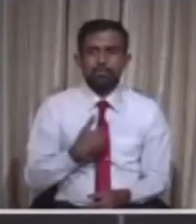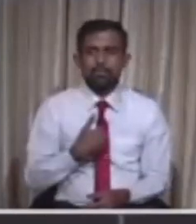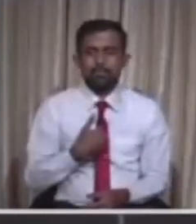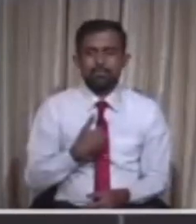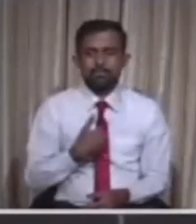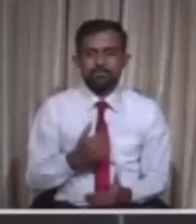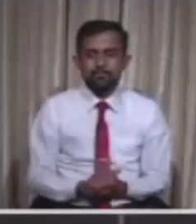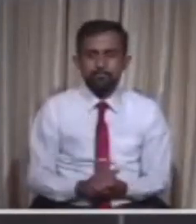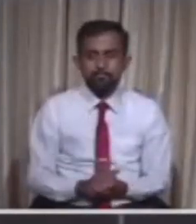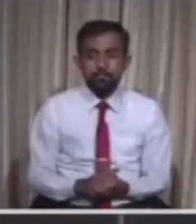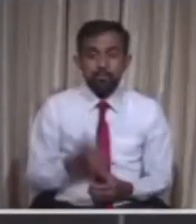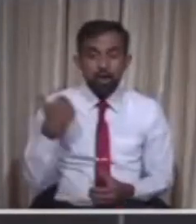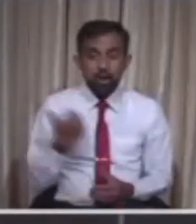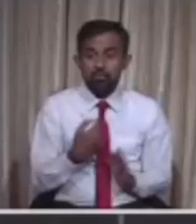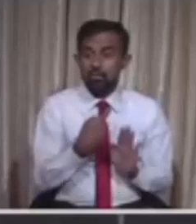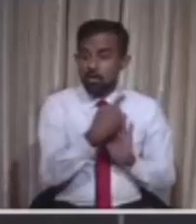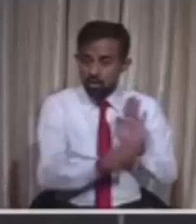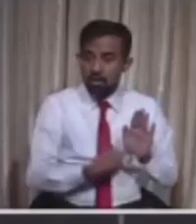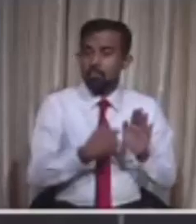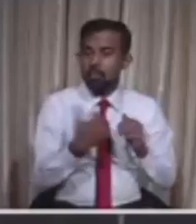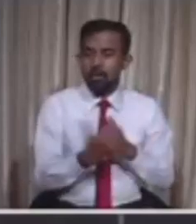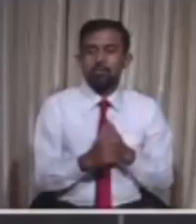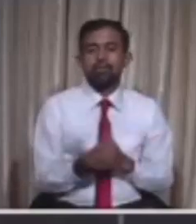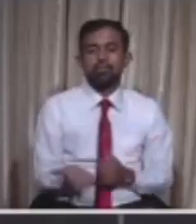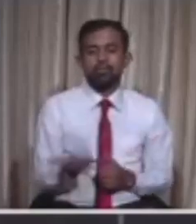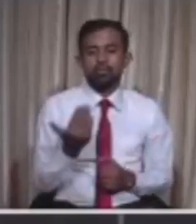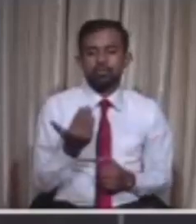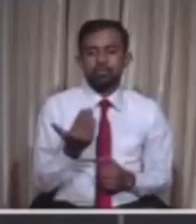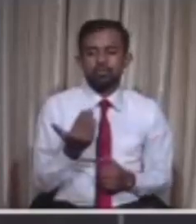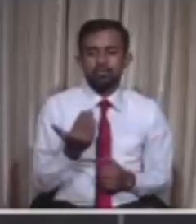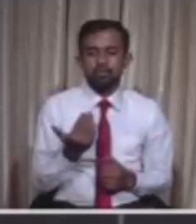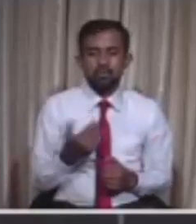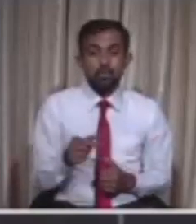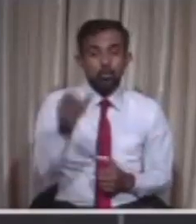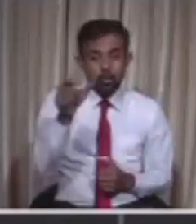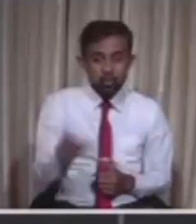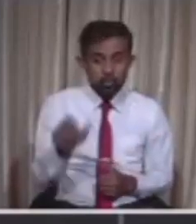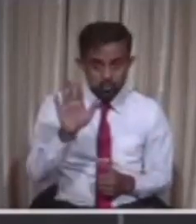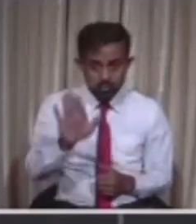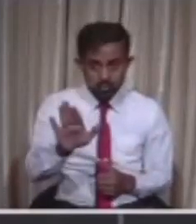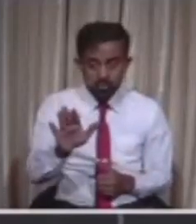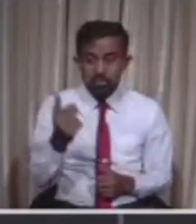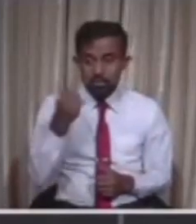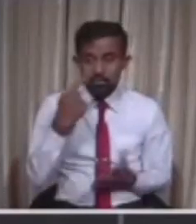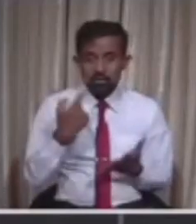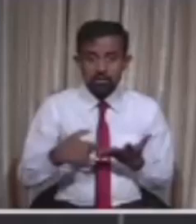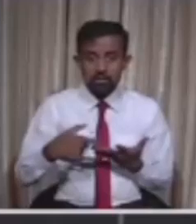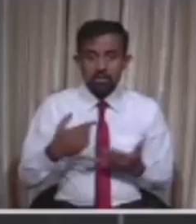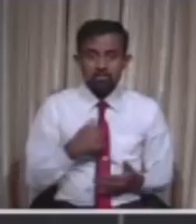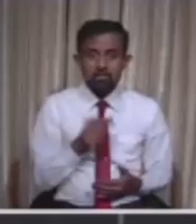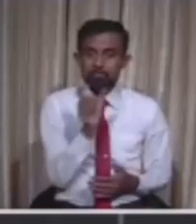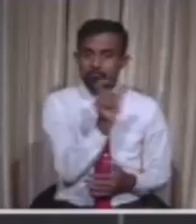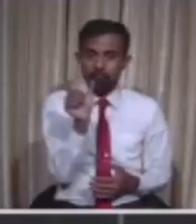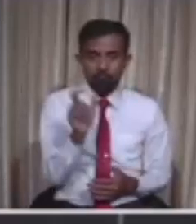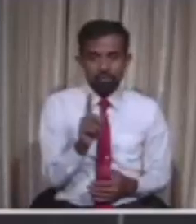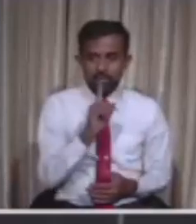හරි අපි නූතන ශ්‍රී ලංකාවක් හදන්න ඕනේ මම ඔහුගේ කියපු දේ මගේ වචනේ නැවත